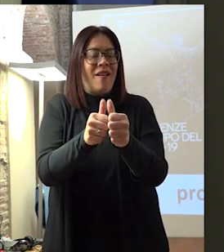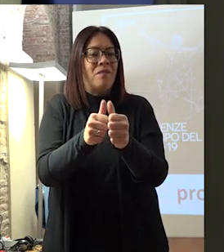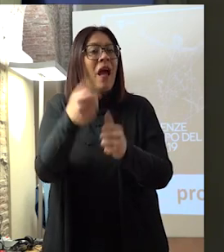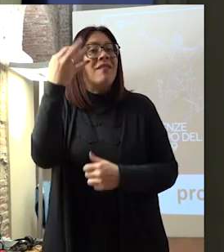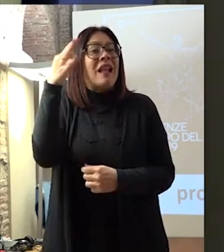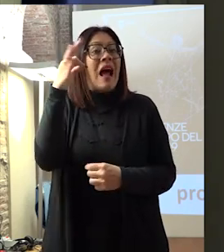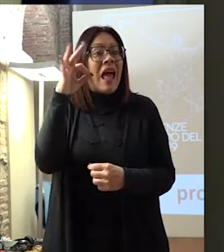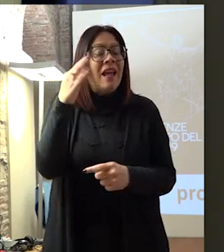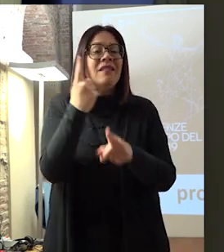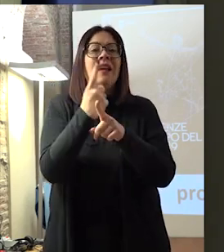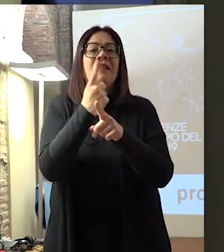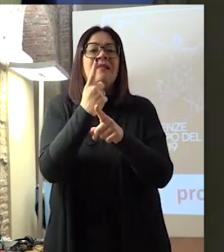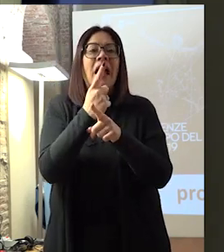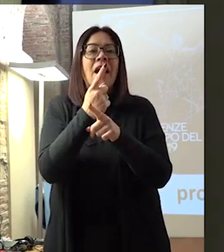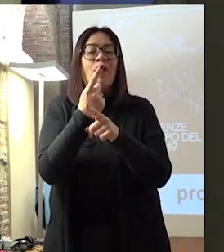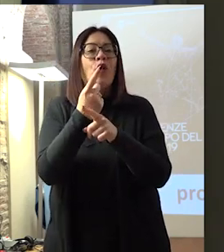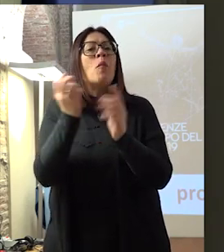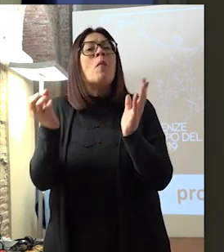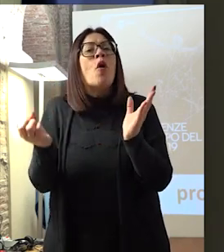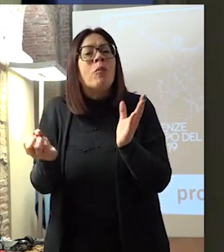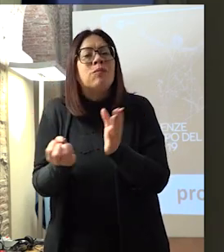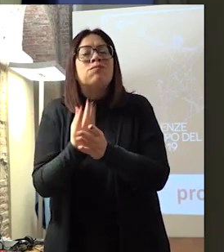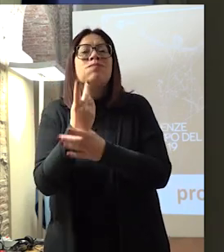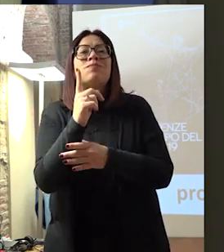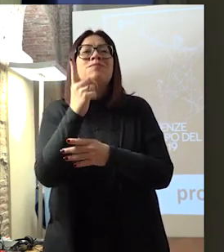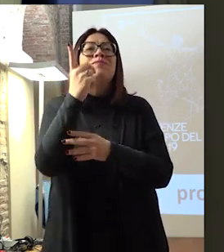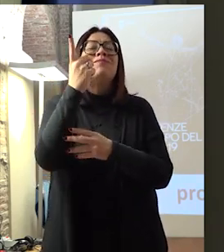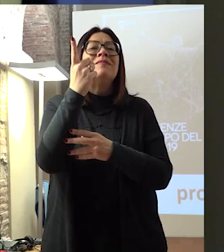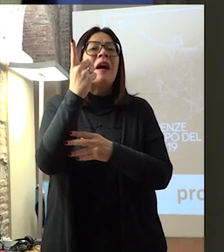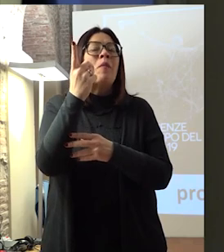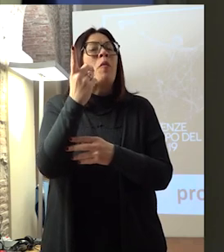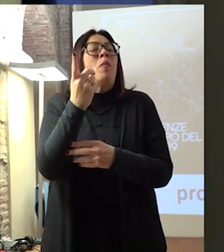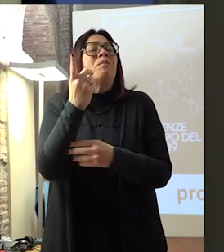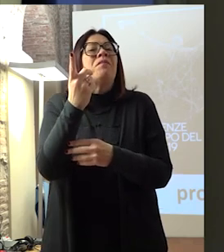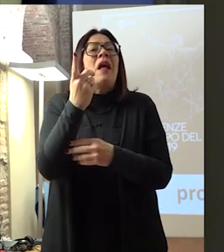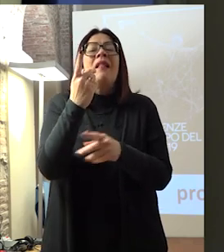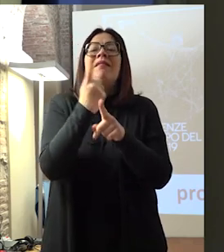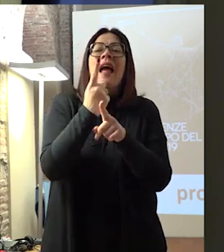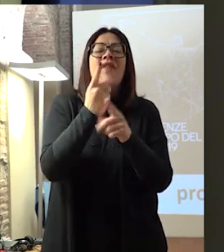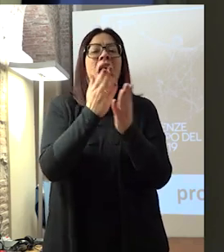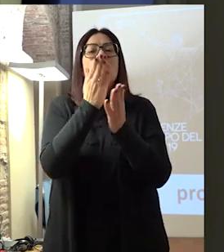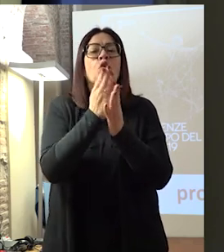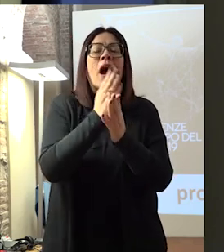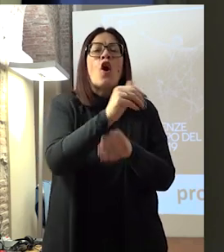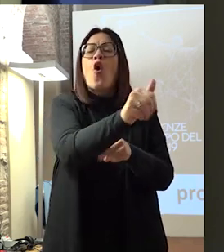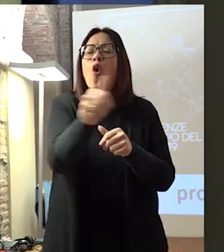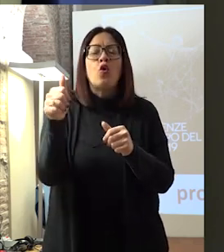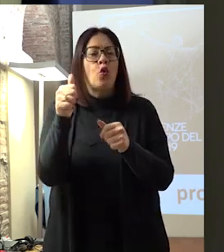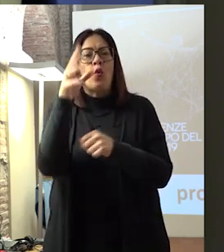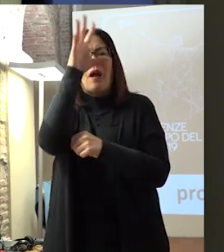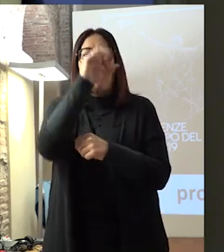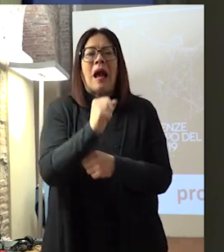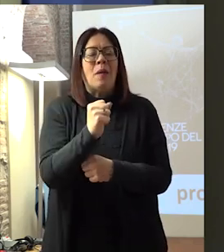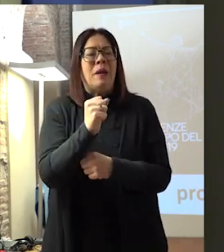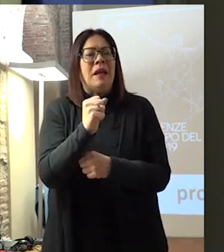nella prospettiva meritocratica, ma nella prospettiva di aiutare ciascuno e ciascuna a capire qual è il